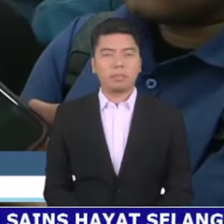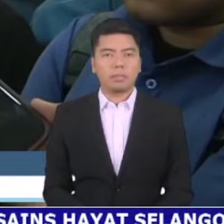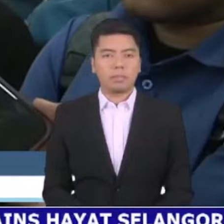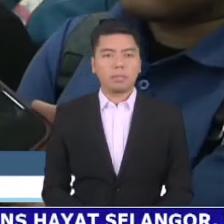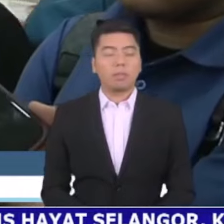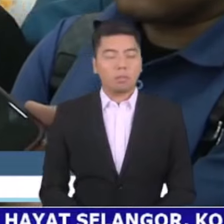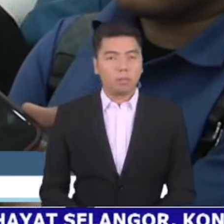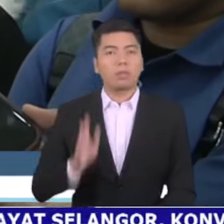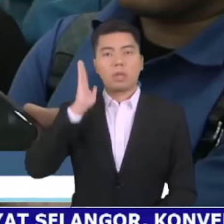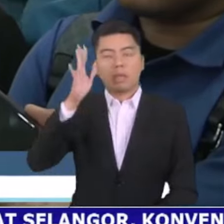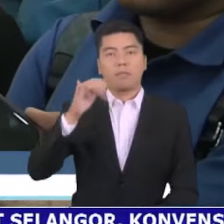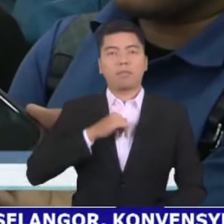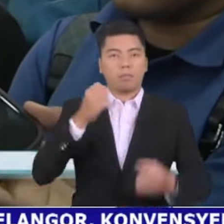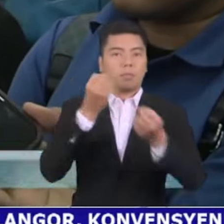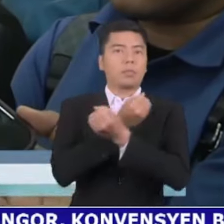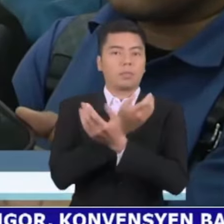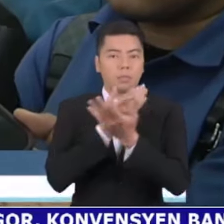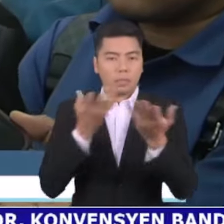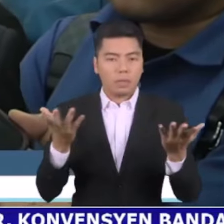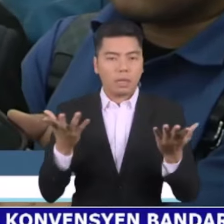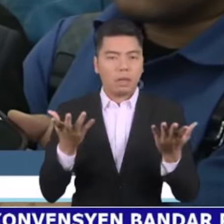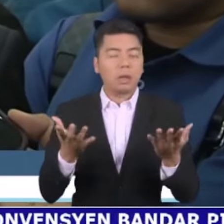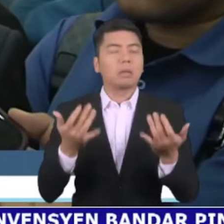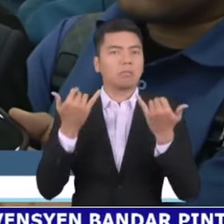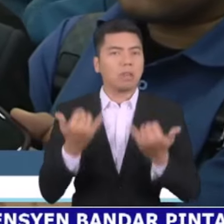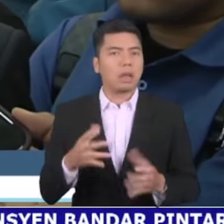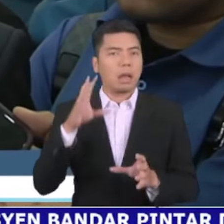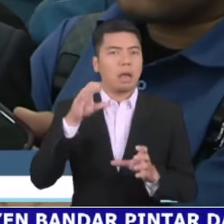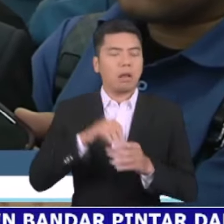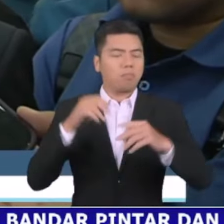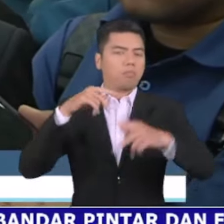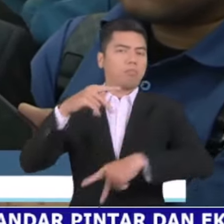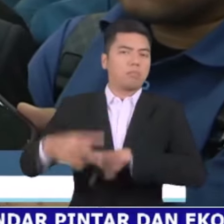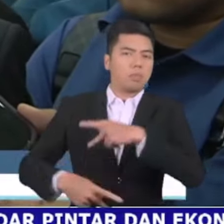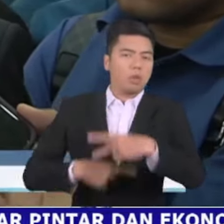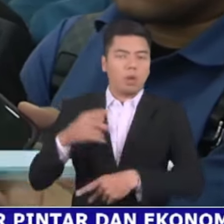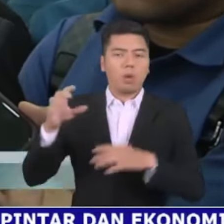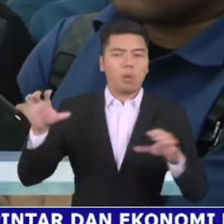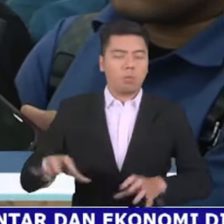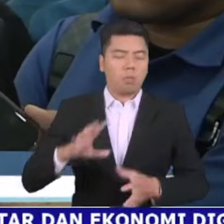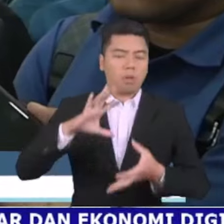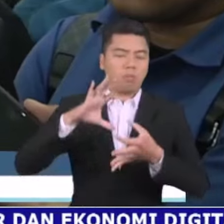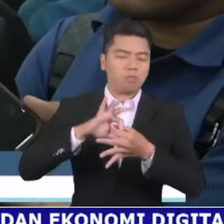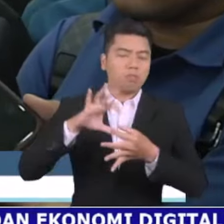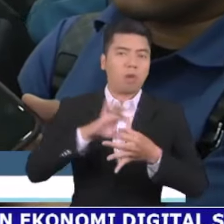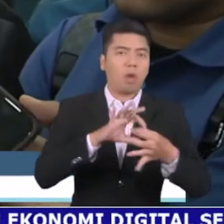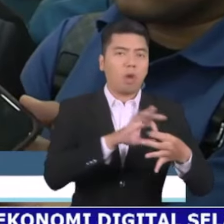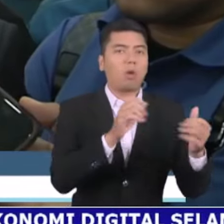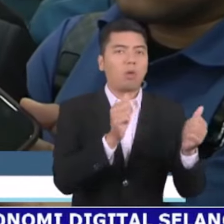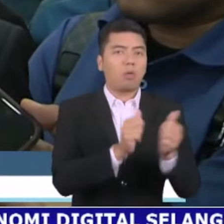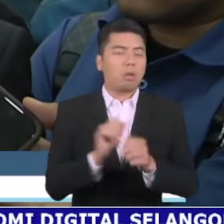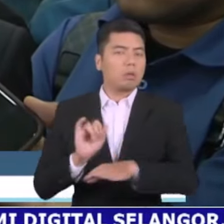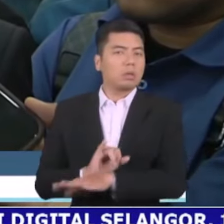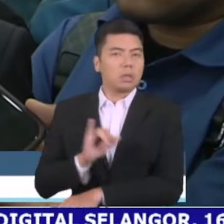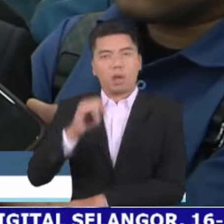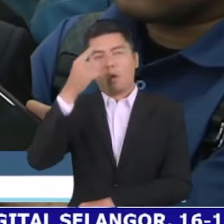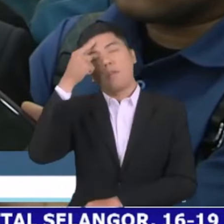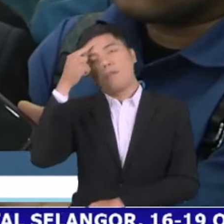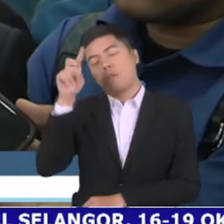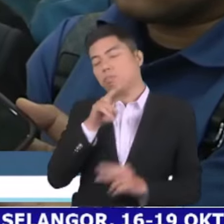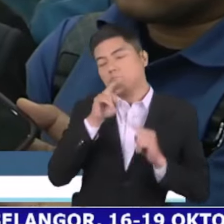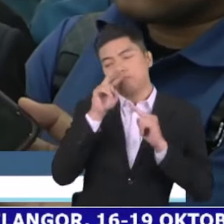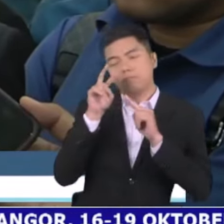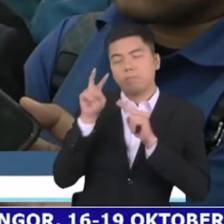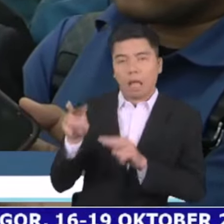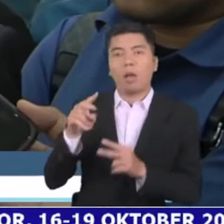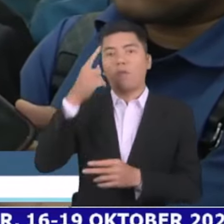Tidak lama lagi saya akan mengumumkan. Now dalam proses kita membuat engagement dengan industri untuk